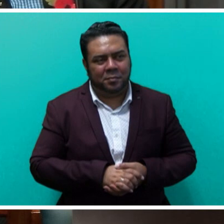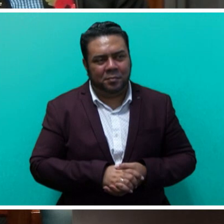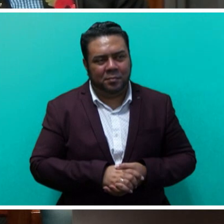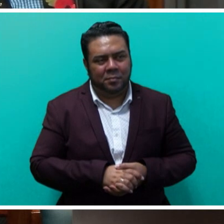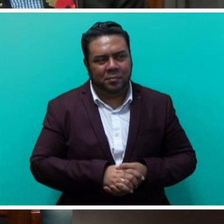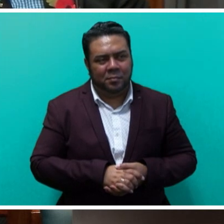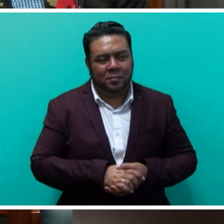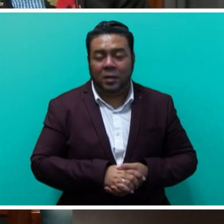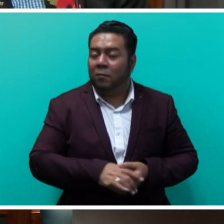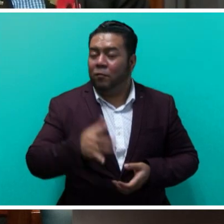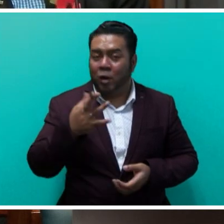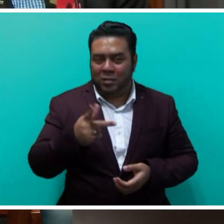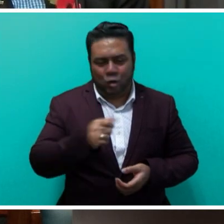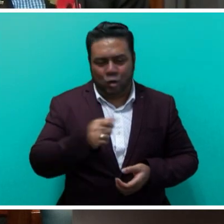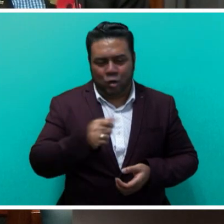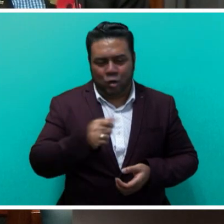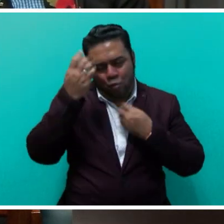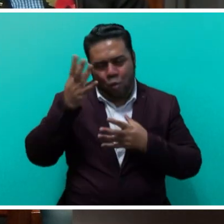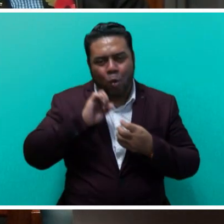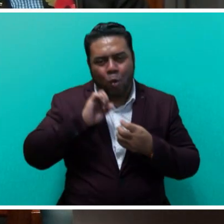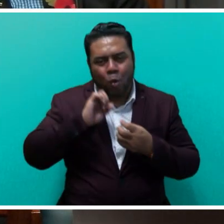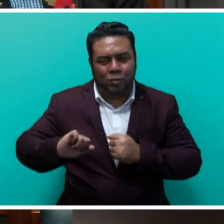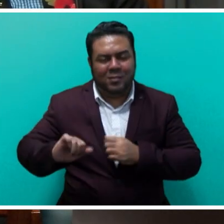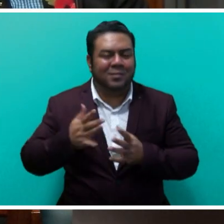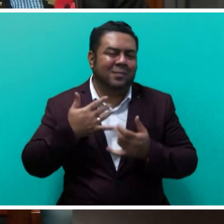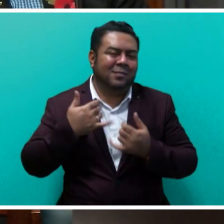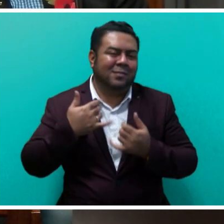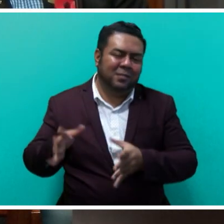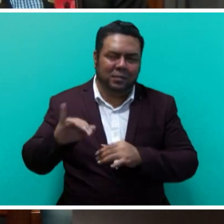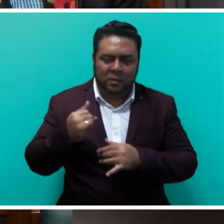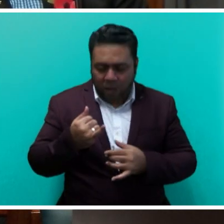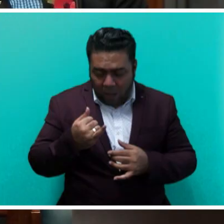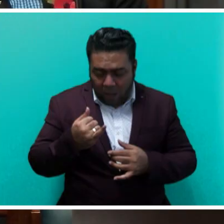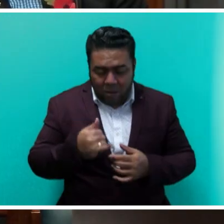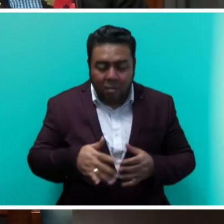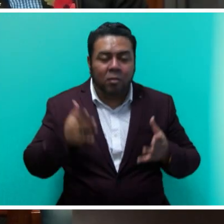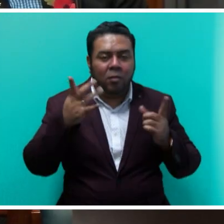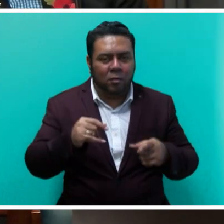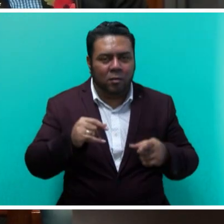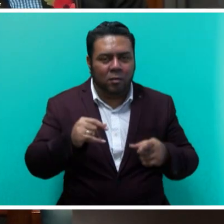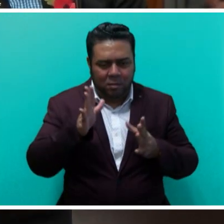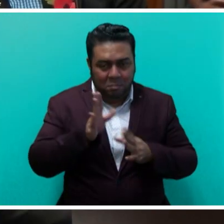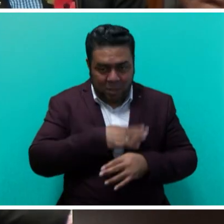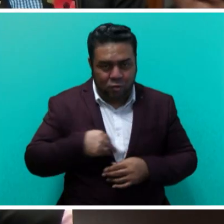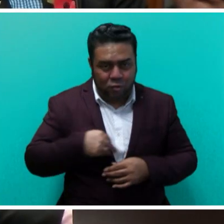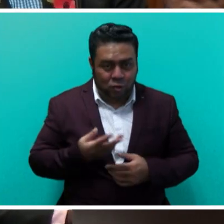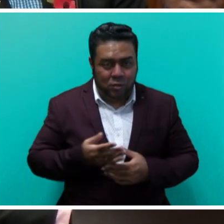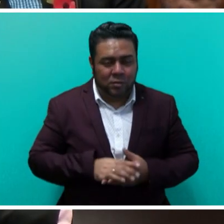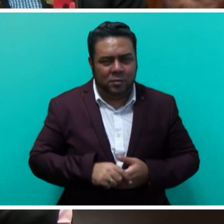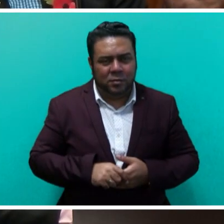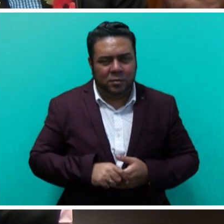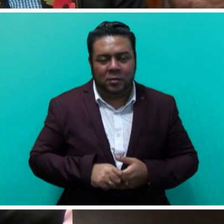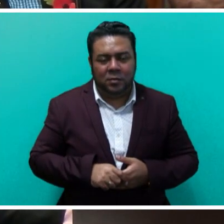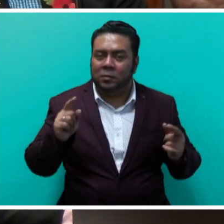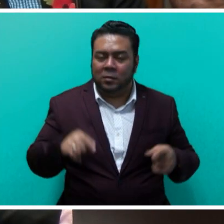mena kua vakadua ni ali na taba dakadaka e dau garava talanga na kena